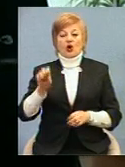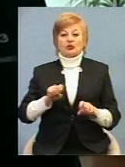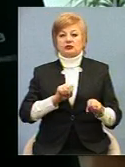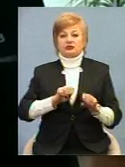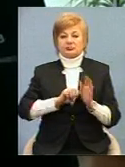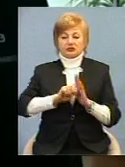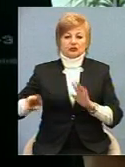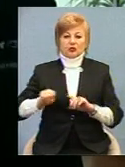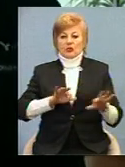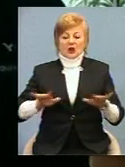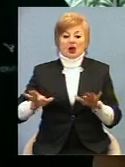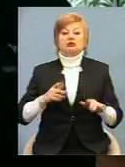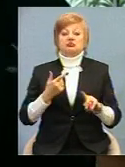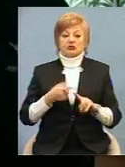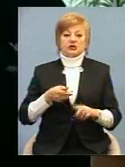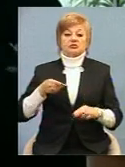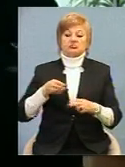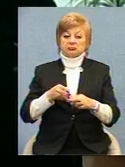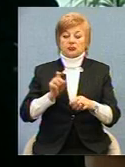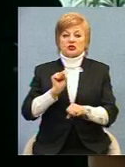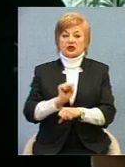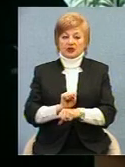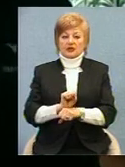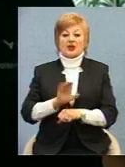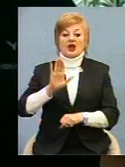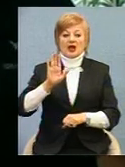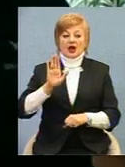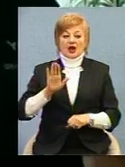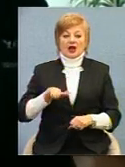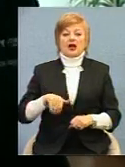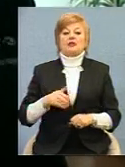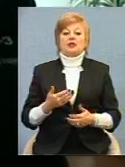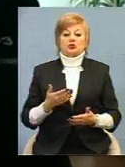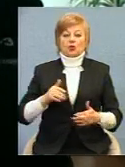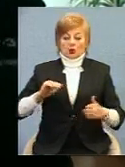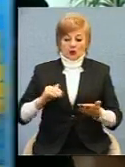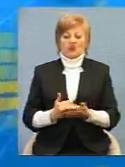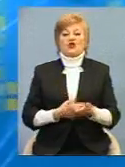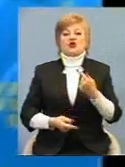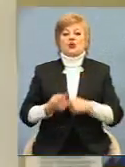нього призупинили справа кримінальне провадження, потім за наполяганням нас їх відновили.